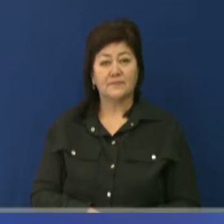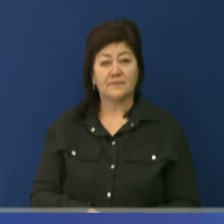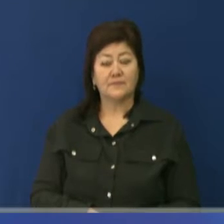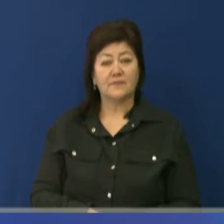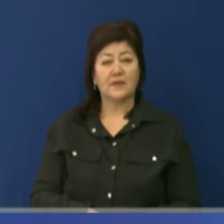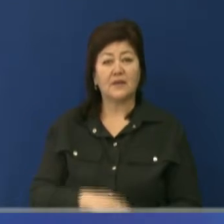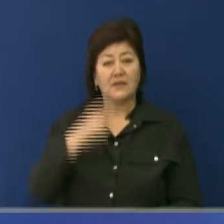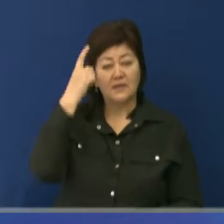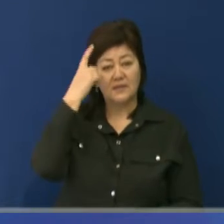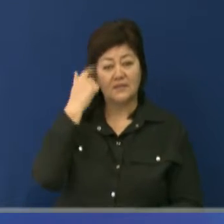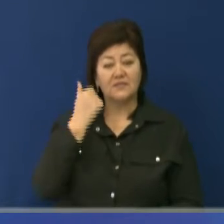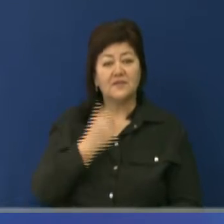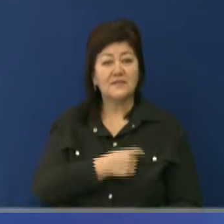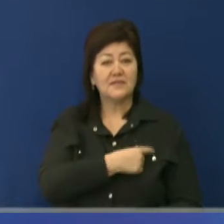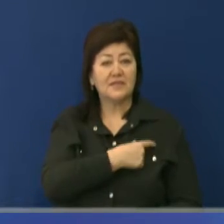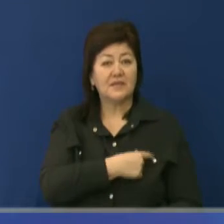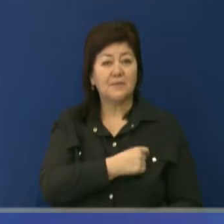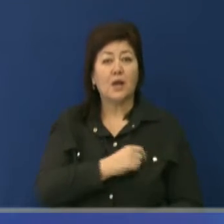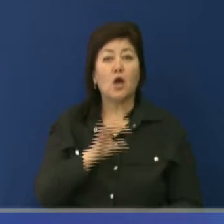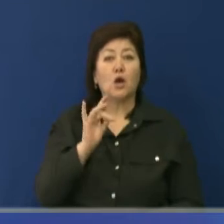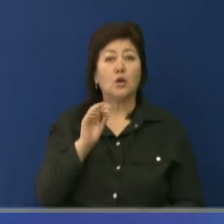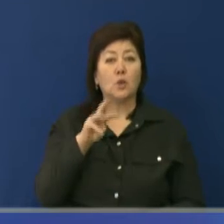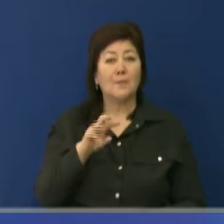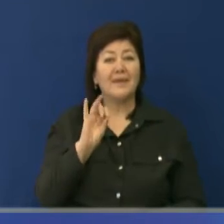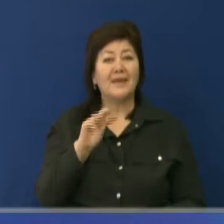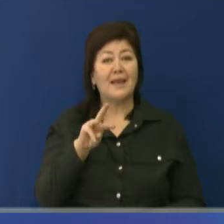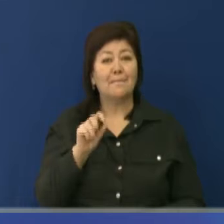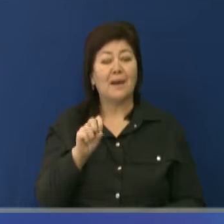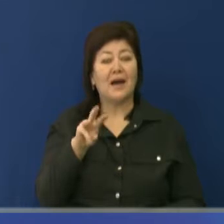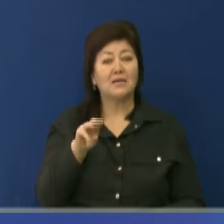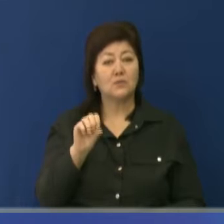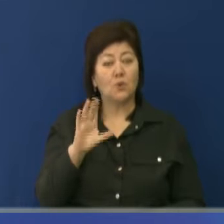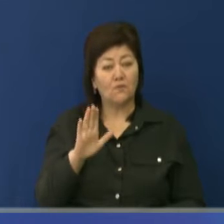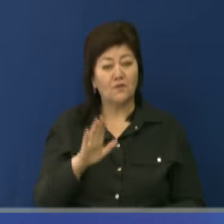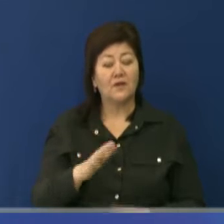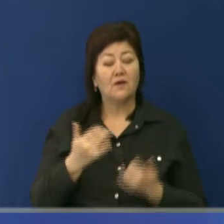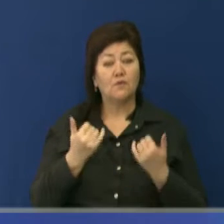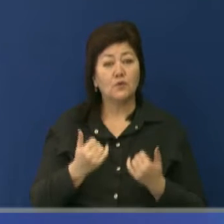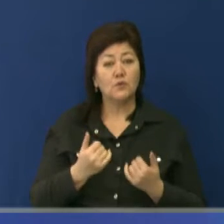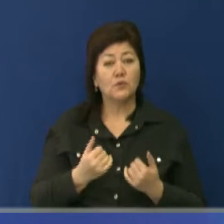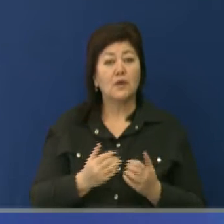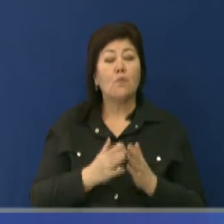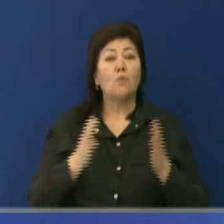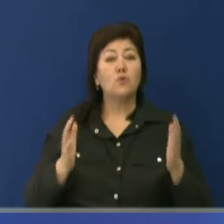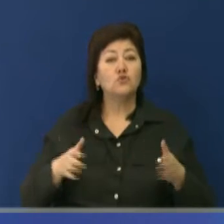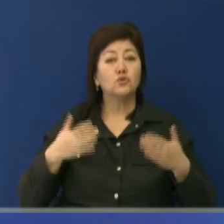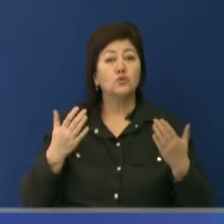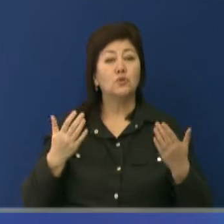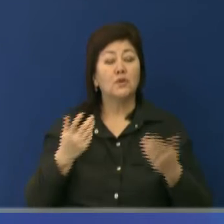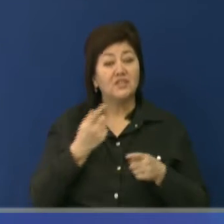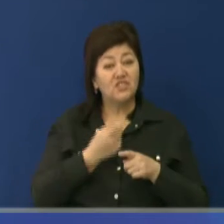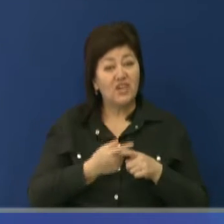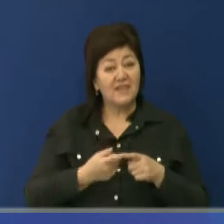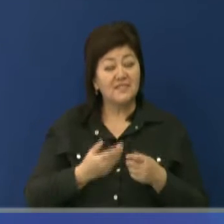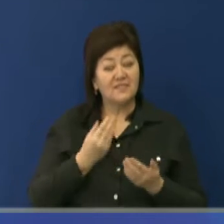Танымал қазақстандық баппер Ром Ильматов 85 жасқа толды. Ол өмірінің басым бөлігін грек-рим күресіне арнады. Көптеген атақты